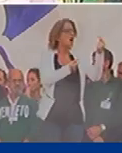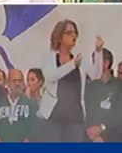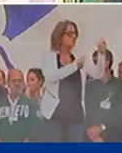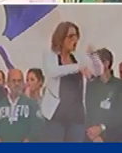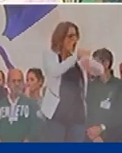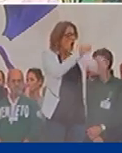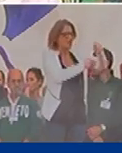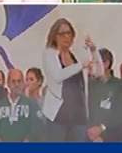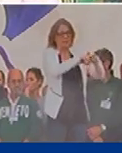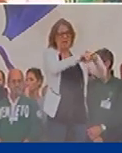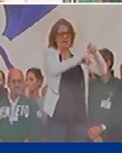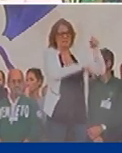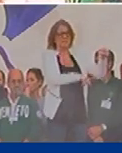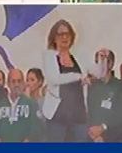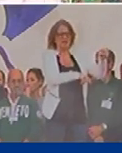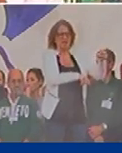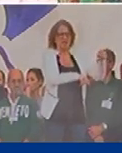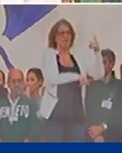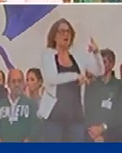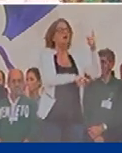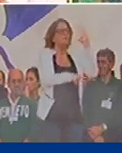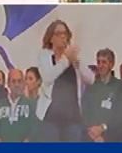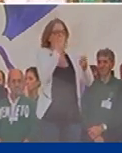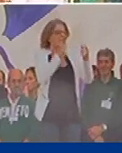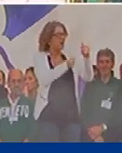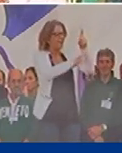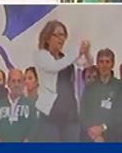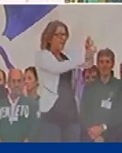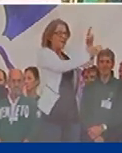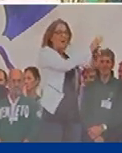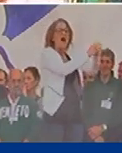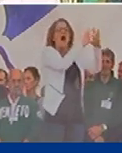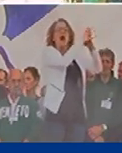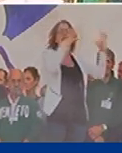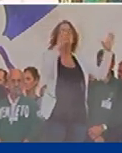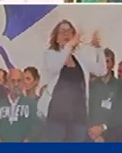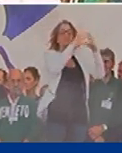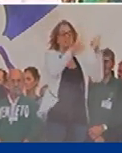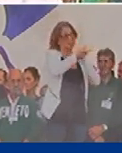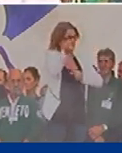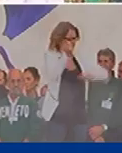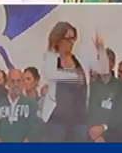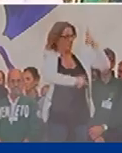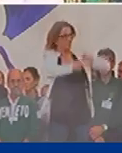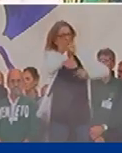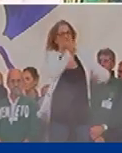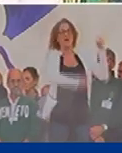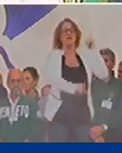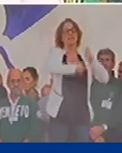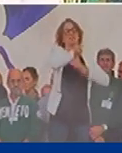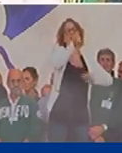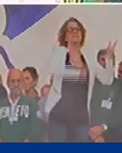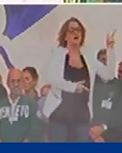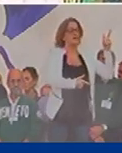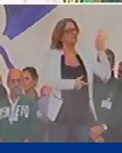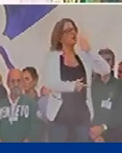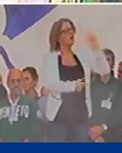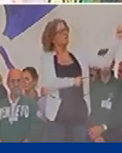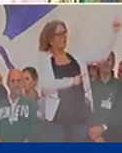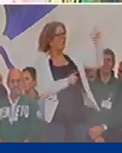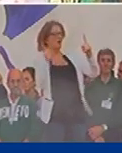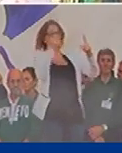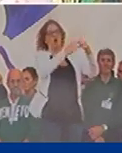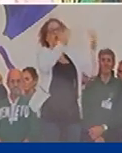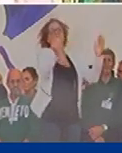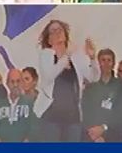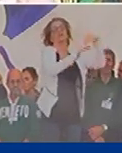loro tessere per svendere le loro aziende e le loro stalle al padrone, al signor di turno che arriva da oltre